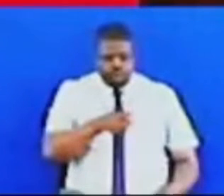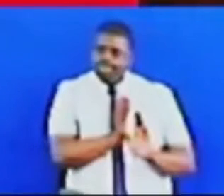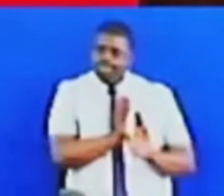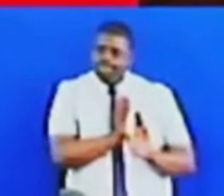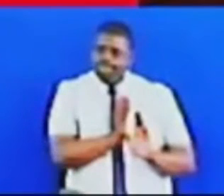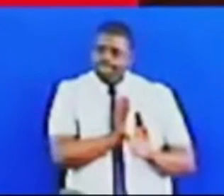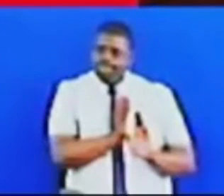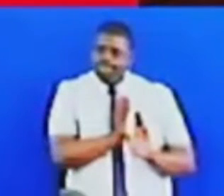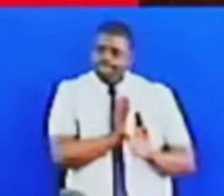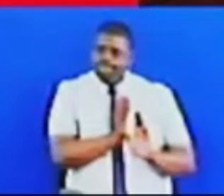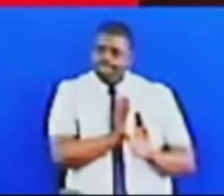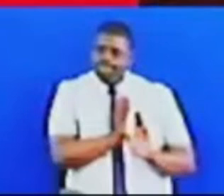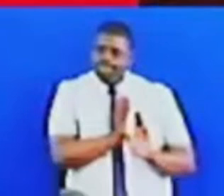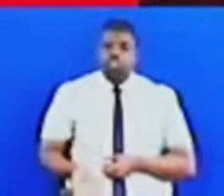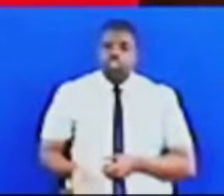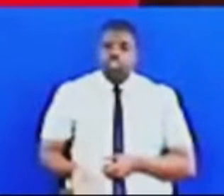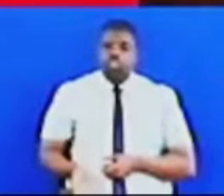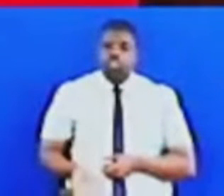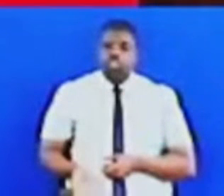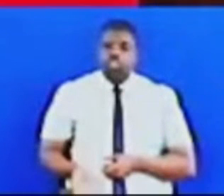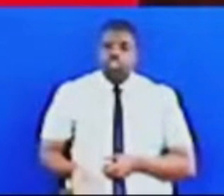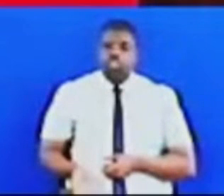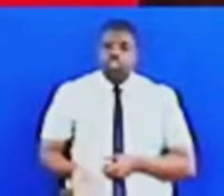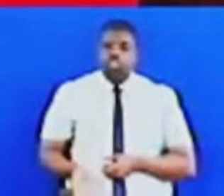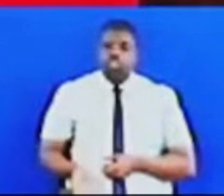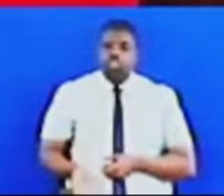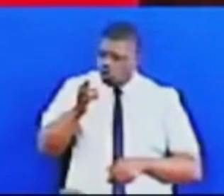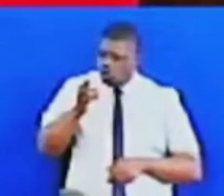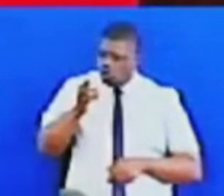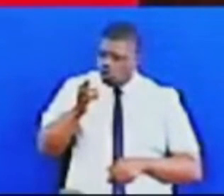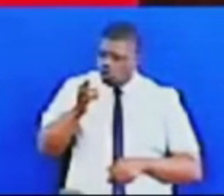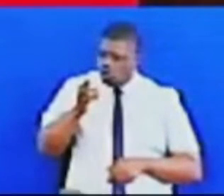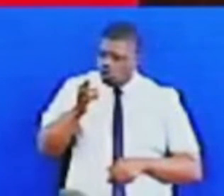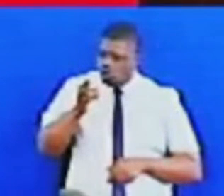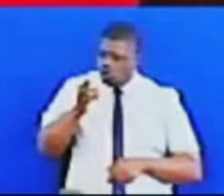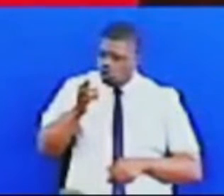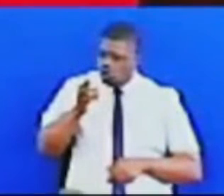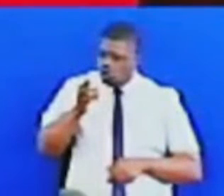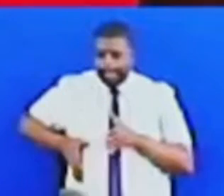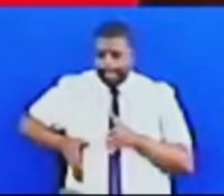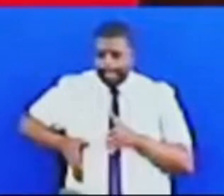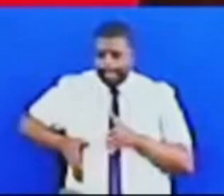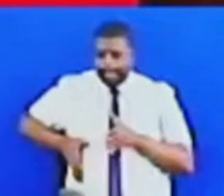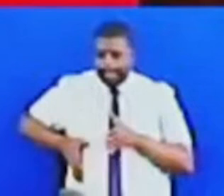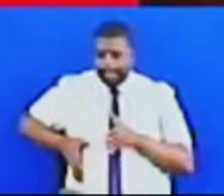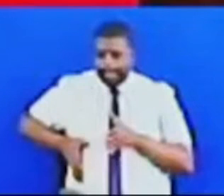La pili, tutawasaidia wananchi kutembea umbali mdogo kuja kufuata